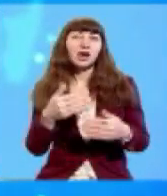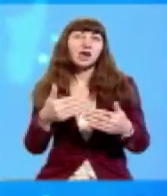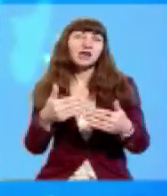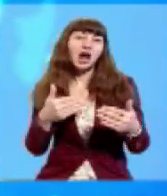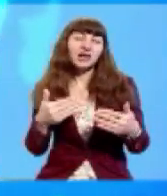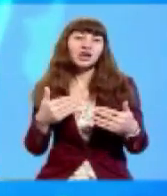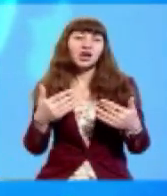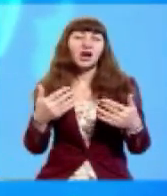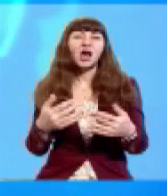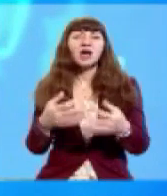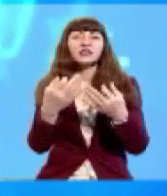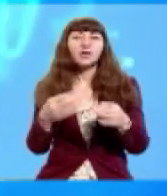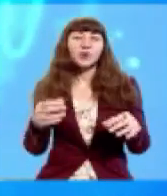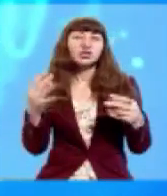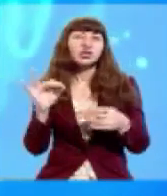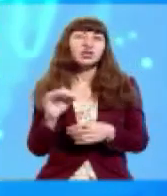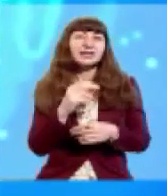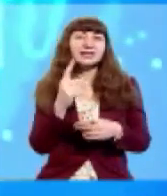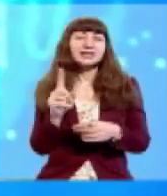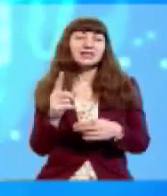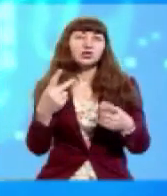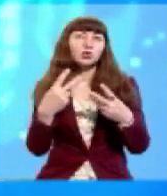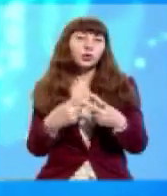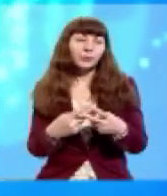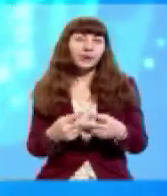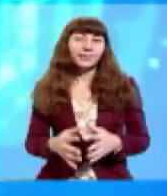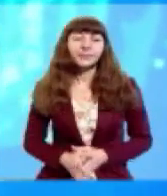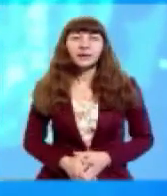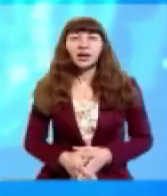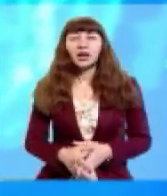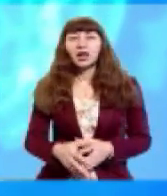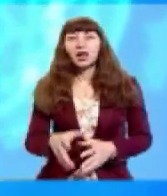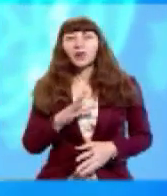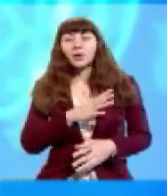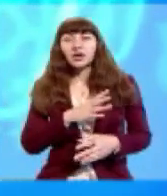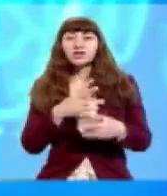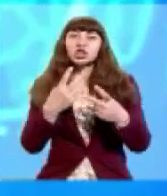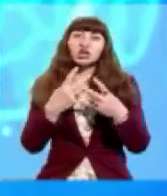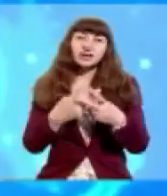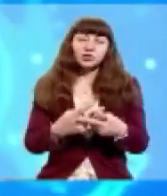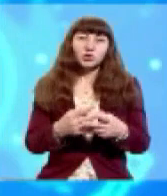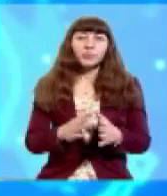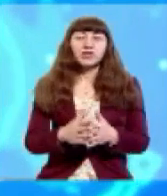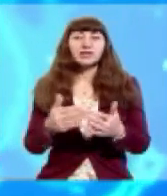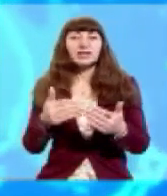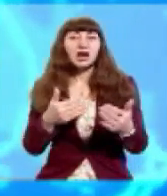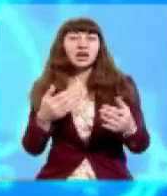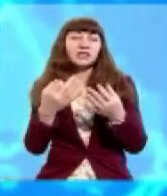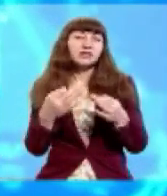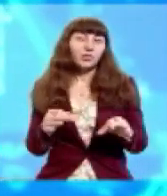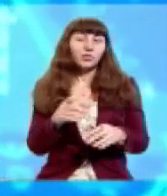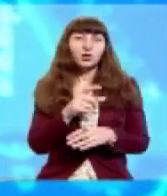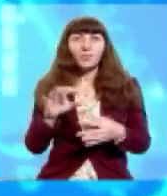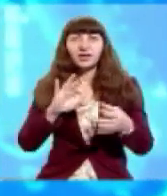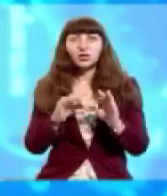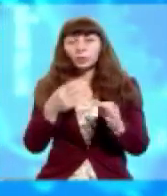құқық бұзушылықтардың алдын алу. Аталмыш іс-шара бұрынғы немесе шартты түрде сотталғандарға арналған бос орындар жәрменкесімен